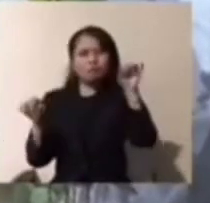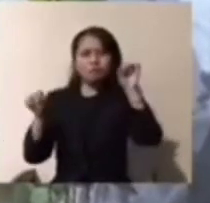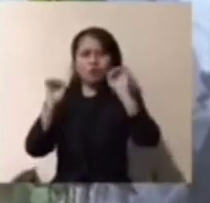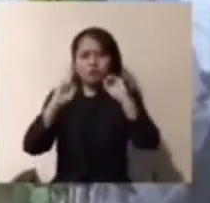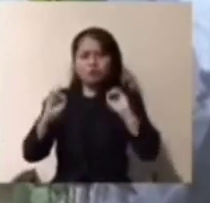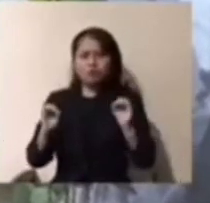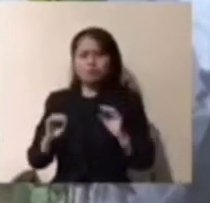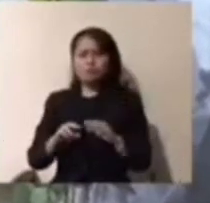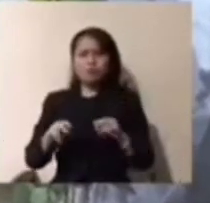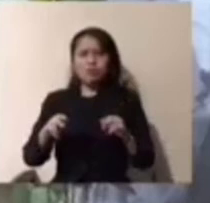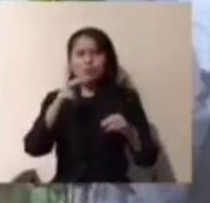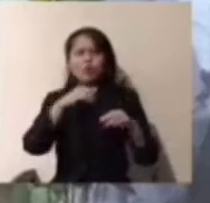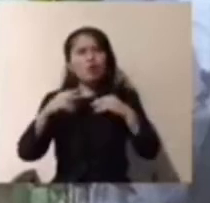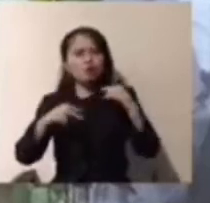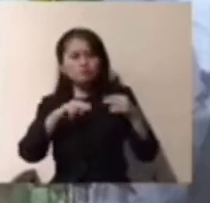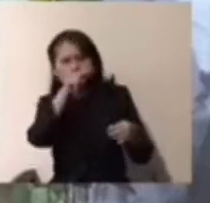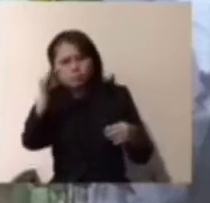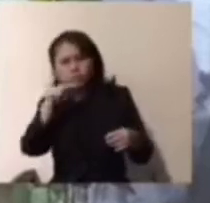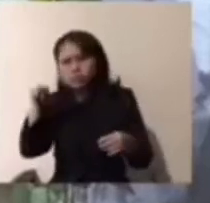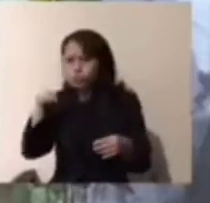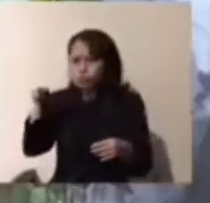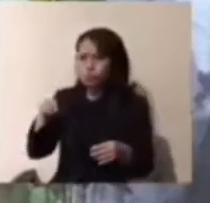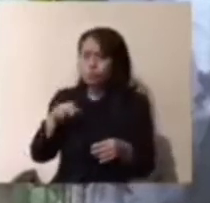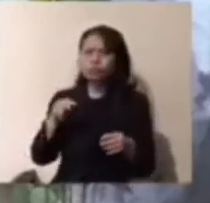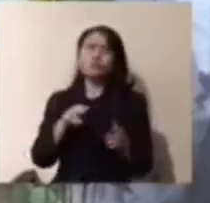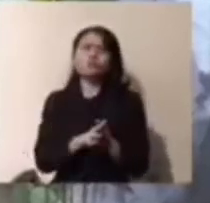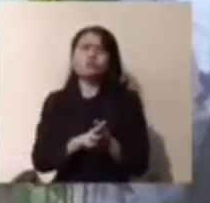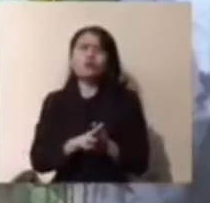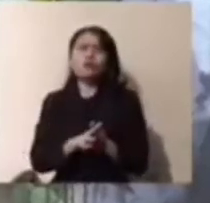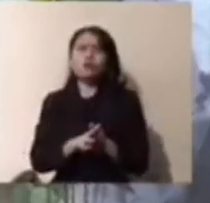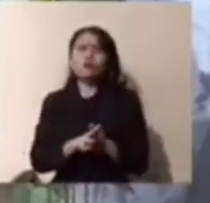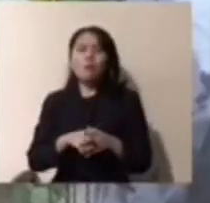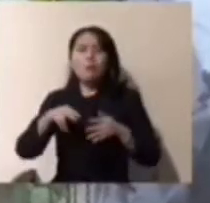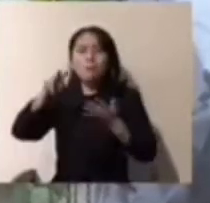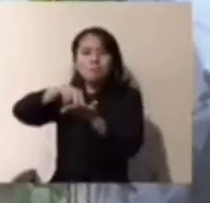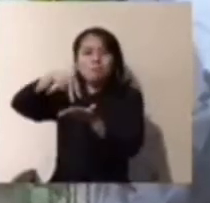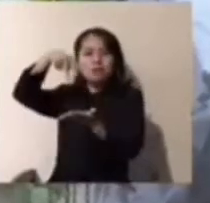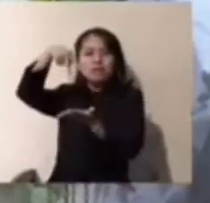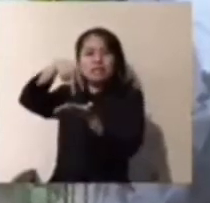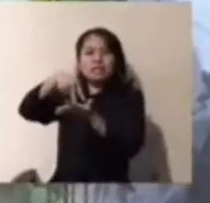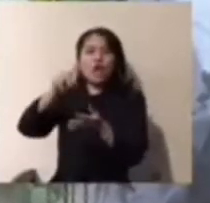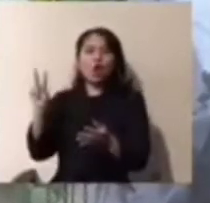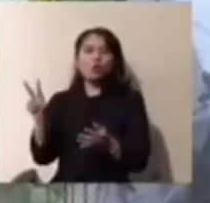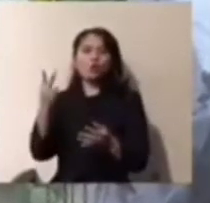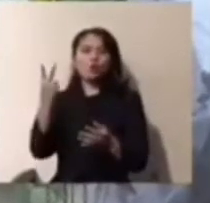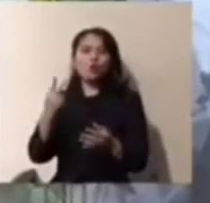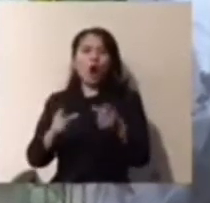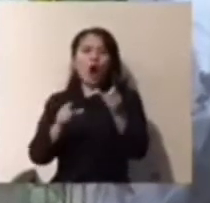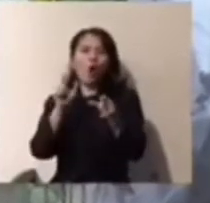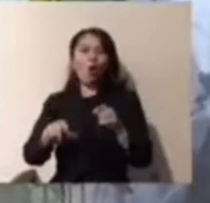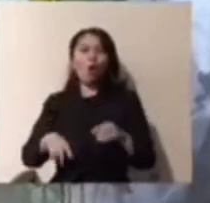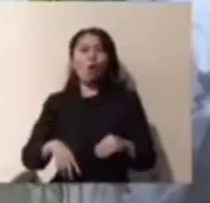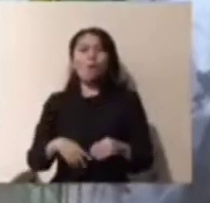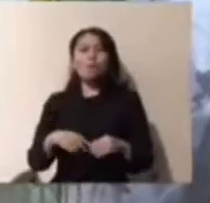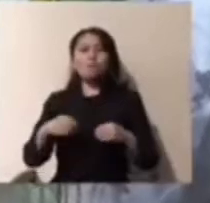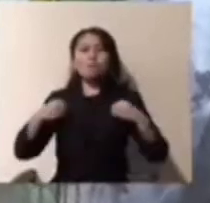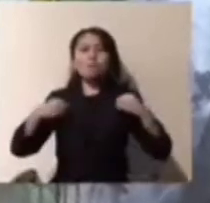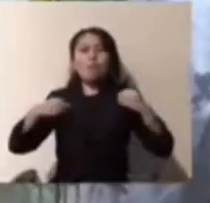Mereka sangat bingung. Tiba-tiba berdirilah di hadapan mereka dua orang pemuda berpakaian